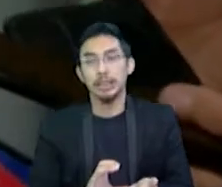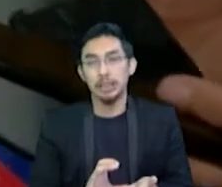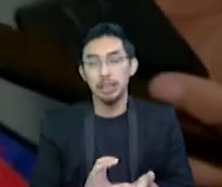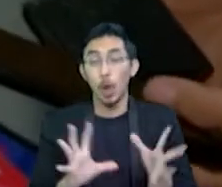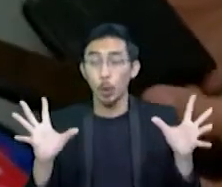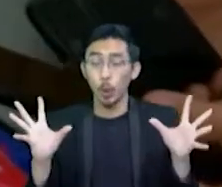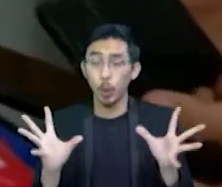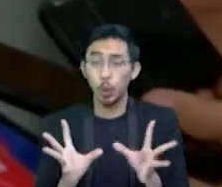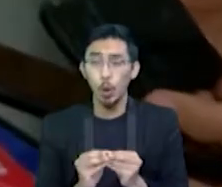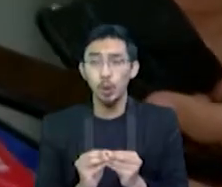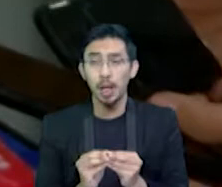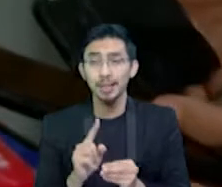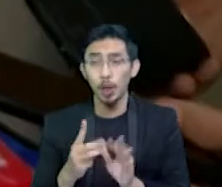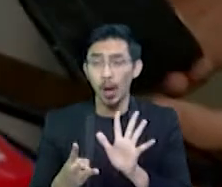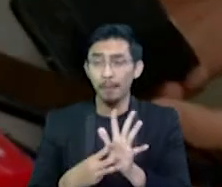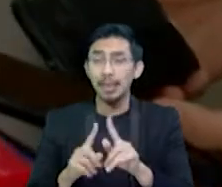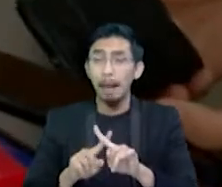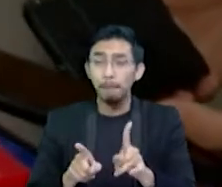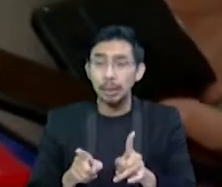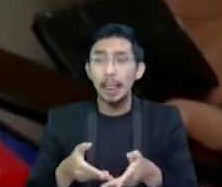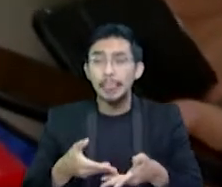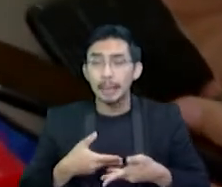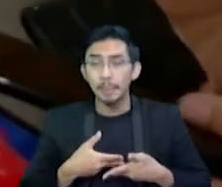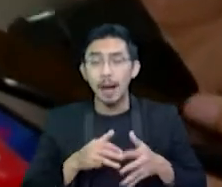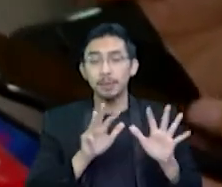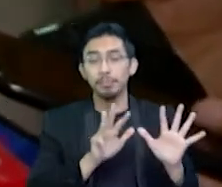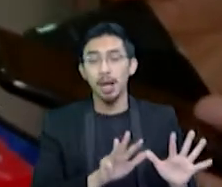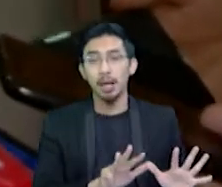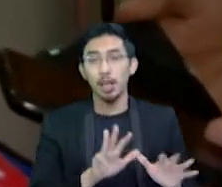1 miliar, cuman yang diterima oleh Reza Arab 950. Karena ada